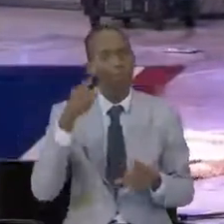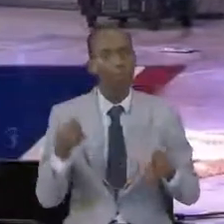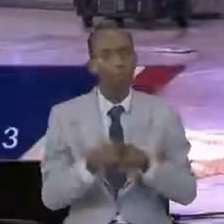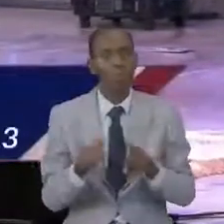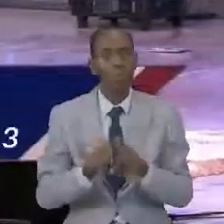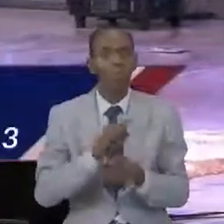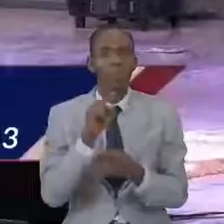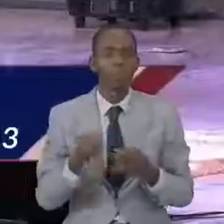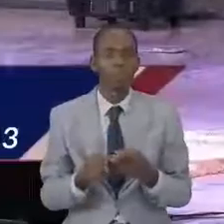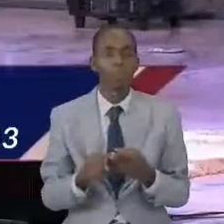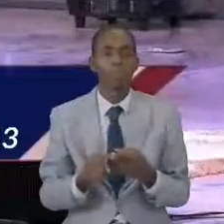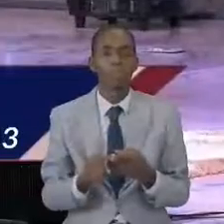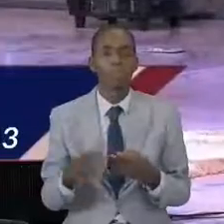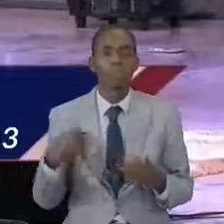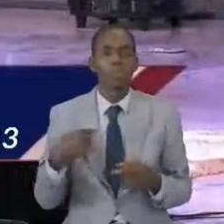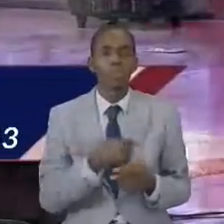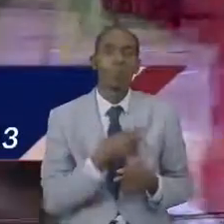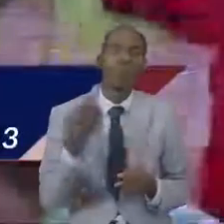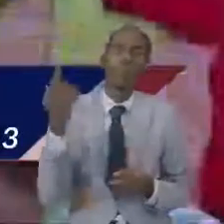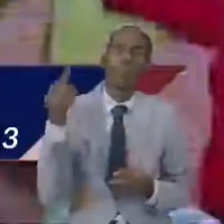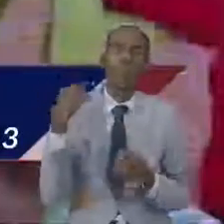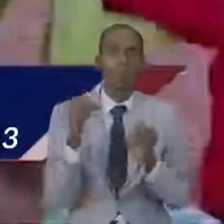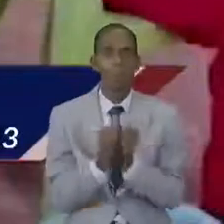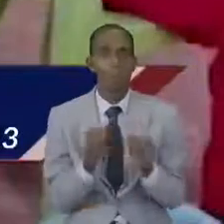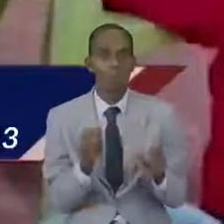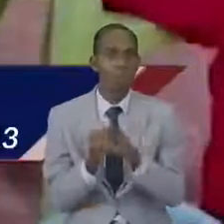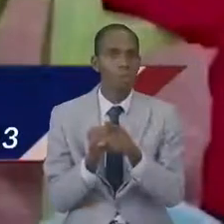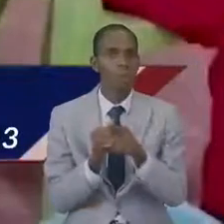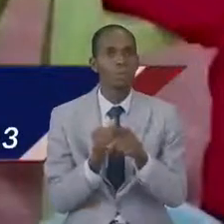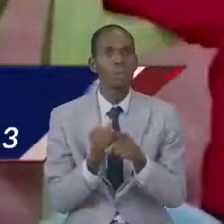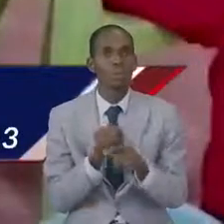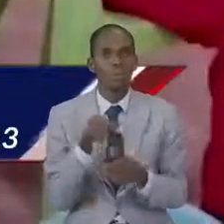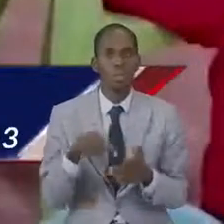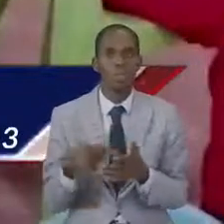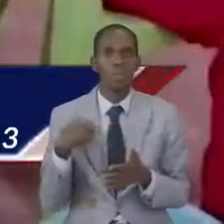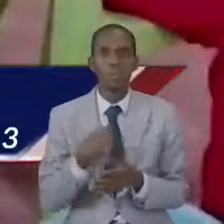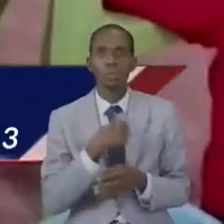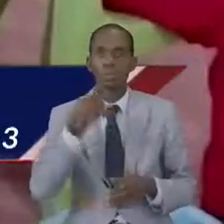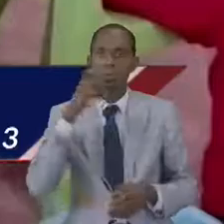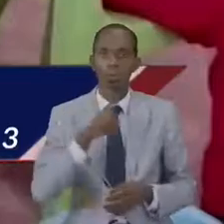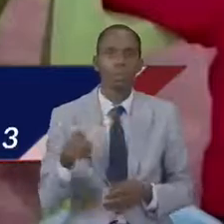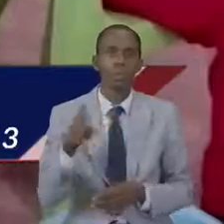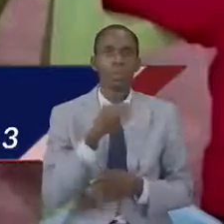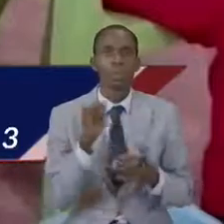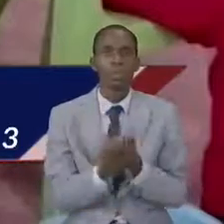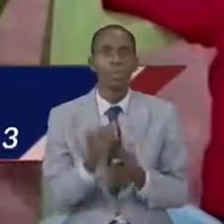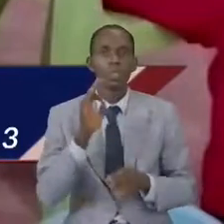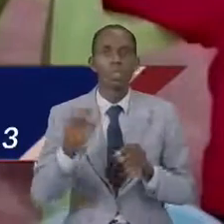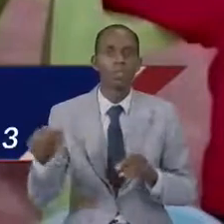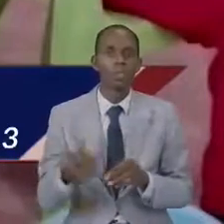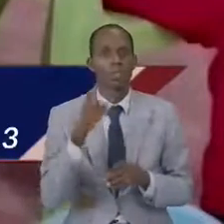parlons toujours du bien car lorsque nous étions chez vous nous vous disions expressément